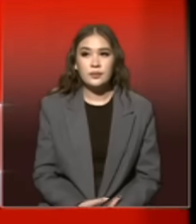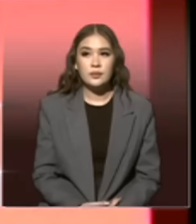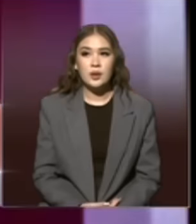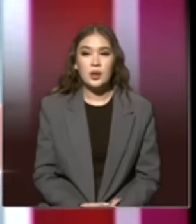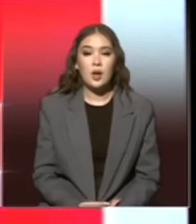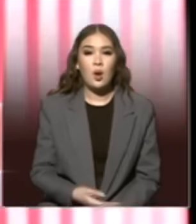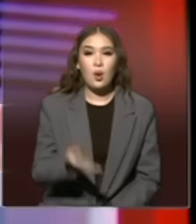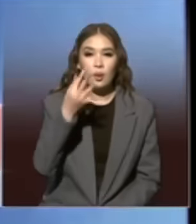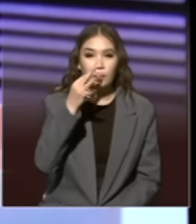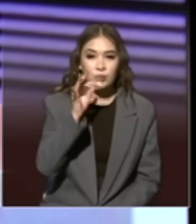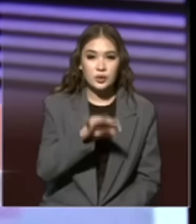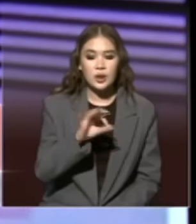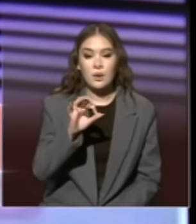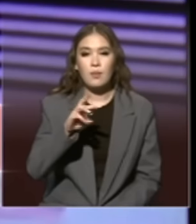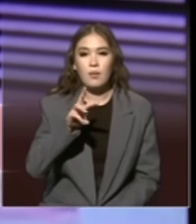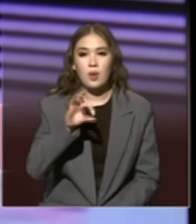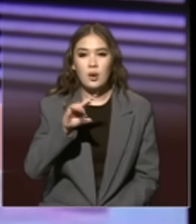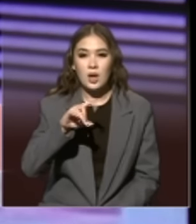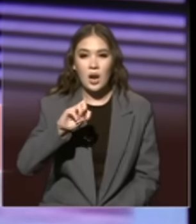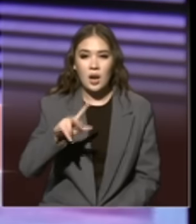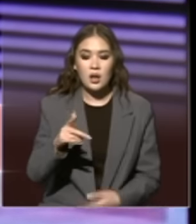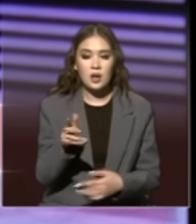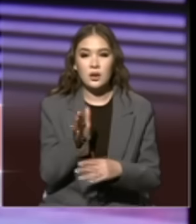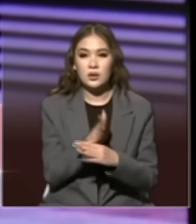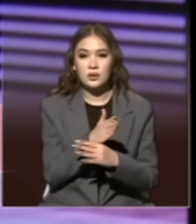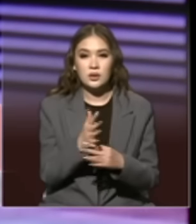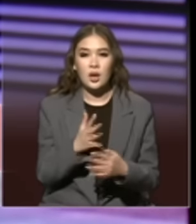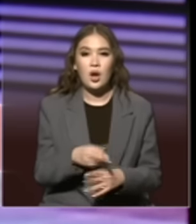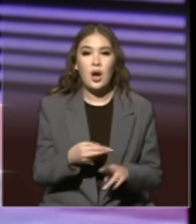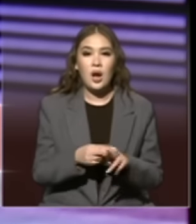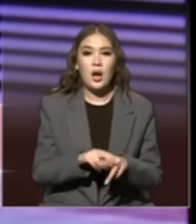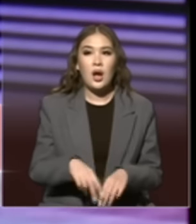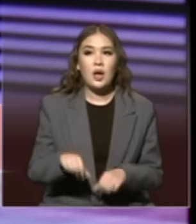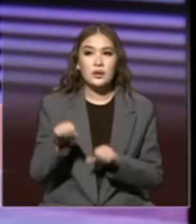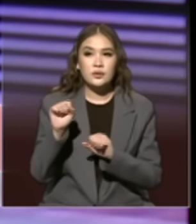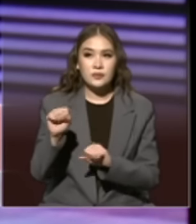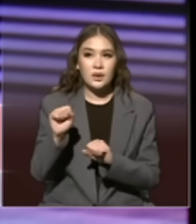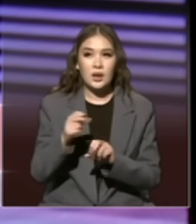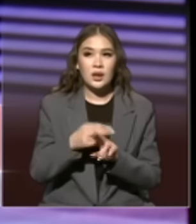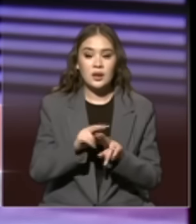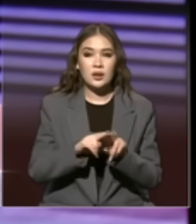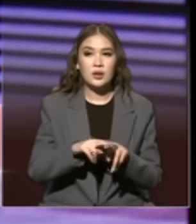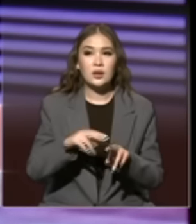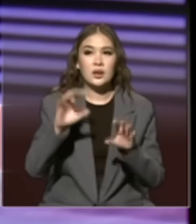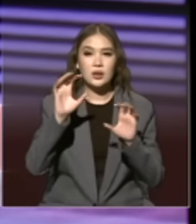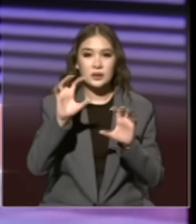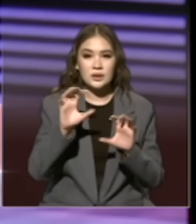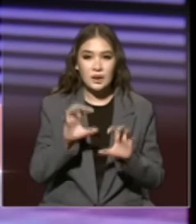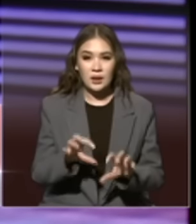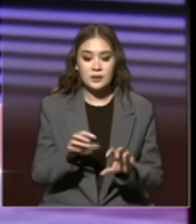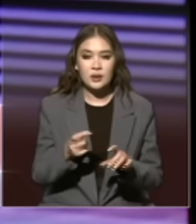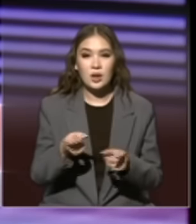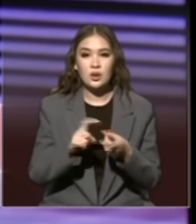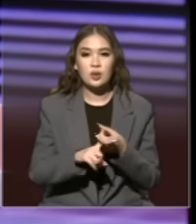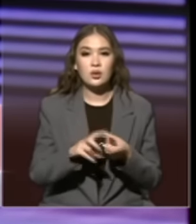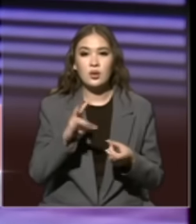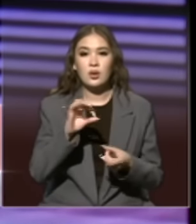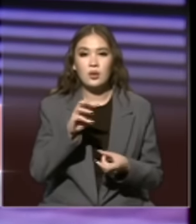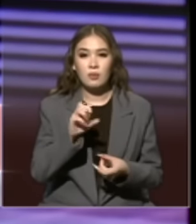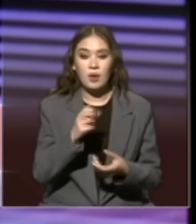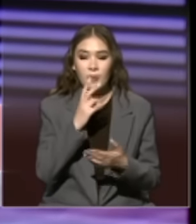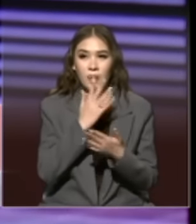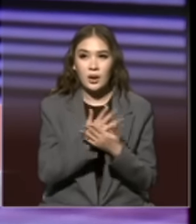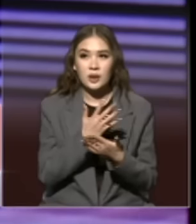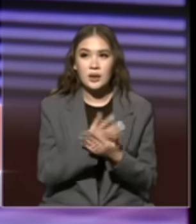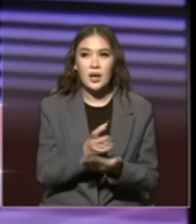Кәсіби қызмет пен моральдың айырмашылығы деген. Адвокат және құқықтық қызмет көрсету туралы заңның нақты нормасында көрсетілген адвокаттарға